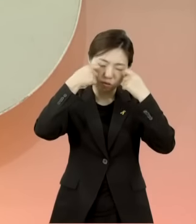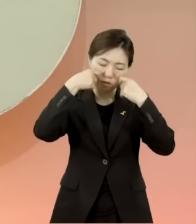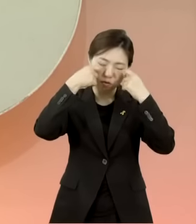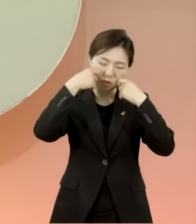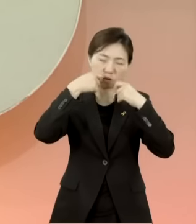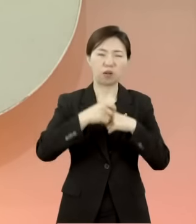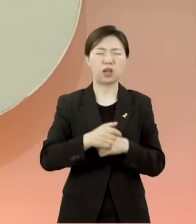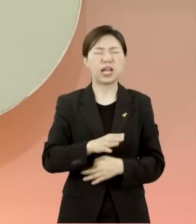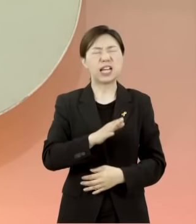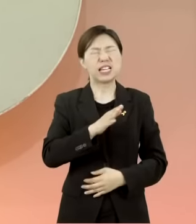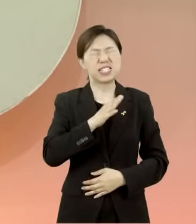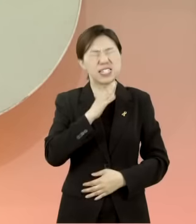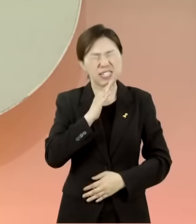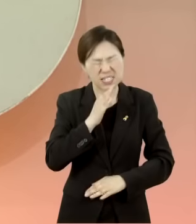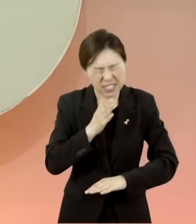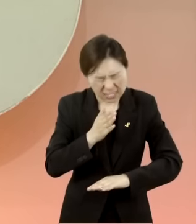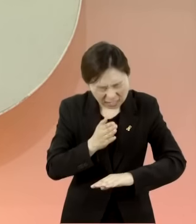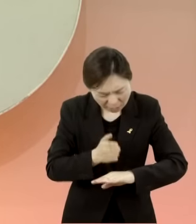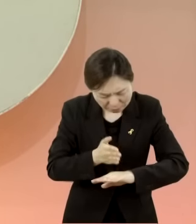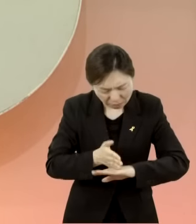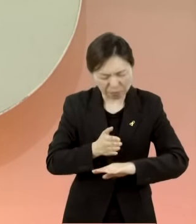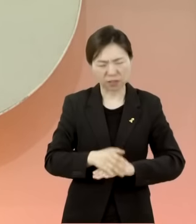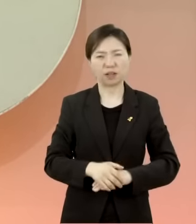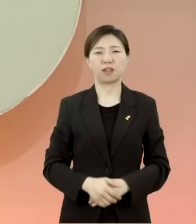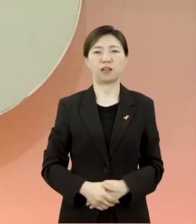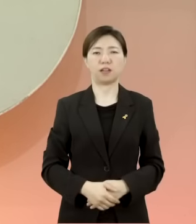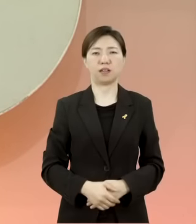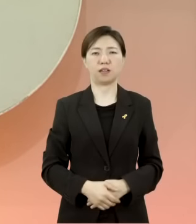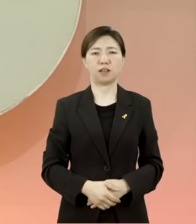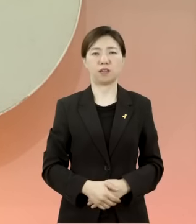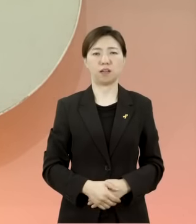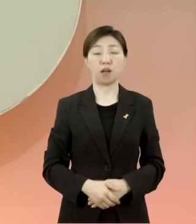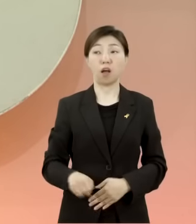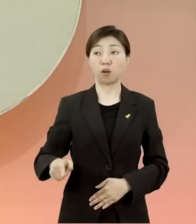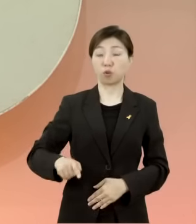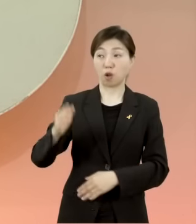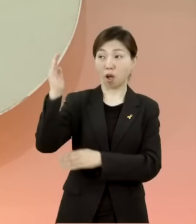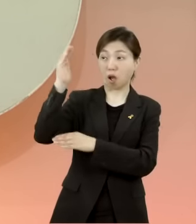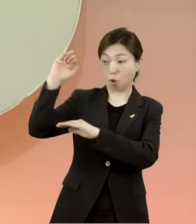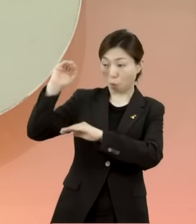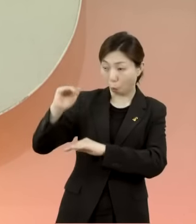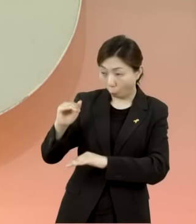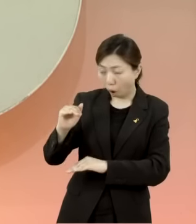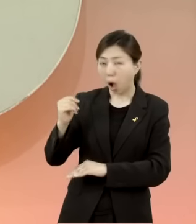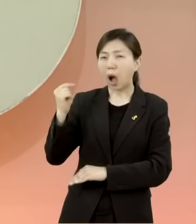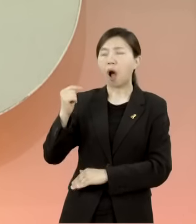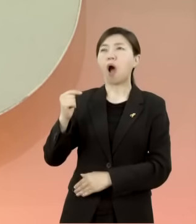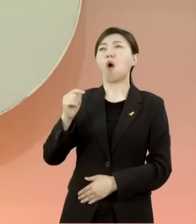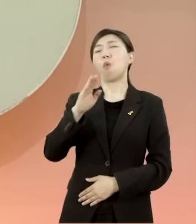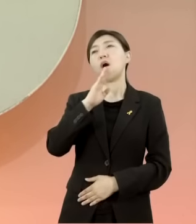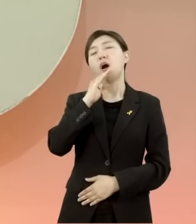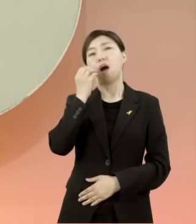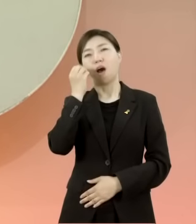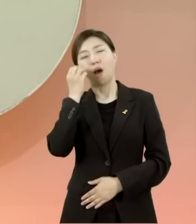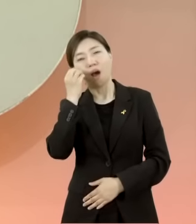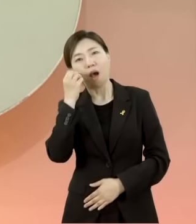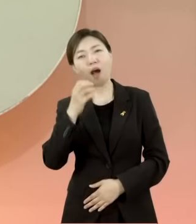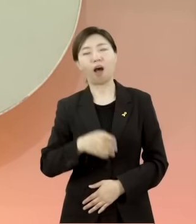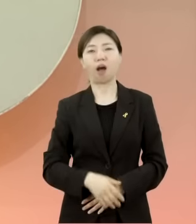나셨네요 너무나 감사합니다 정말 감사 합니다 그래서 저도